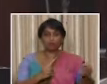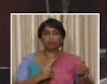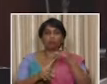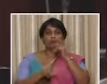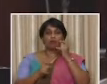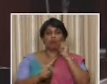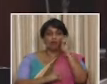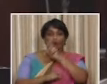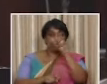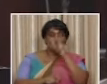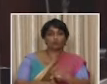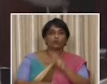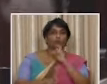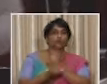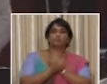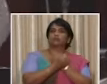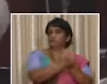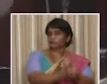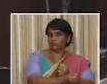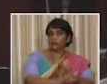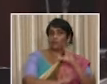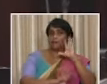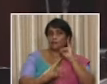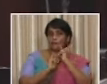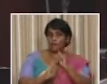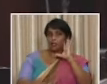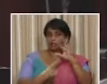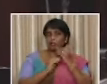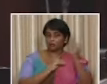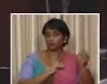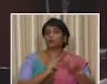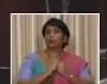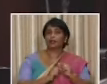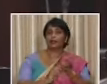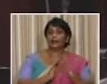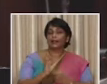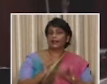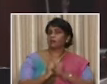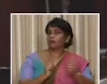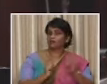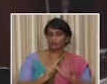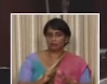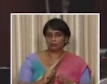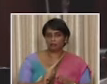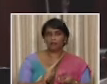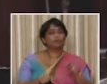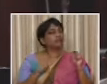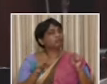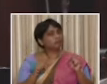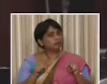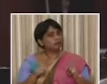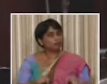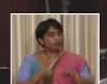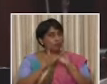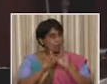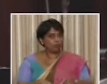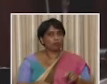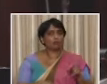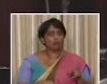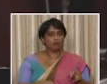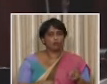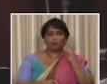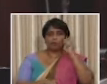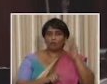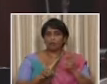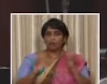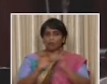ගිහලා අධිකරණයට දාලා වැරදි තොරතුරු නම් අවශ්‍ය කරන නීති මාර්ග ගන්නවා කියලා. දැන් මෙහෙම වුණාම